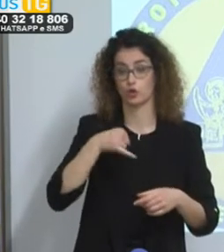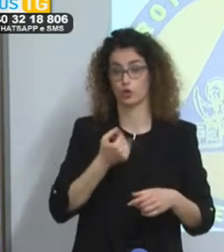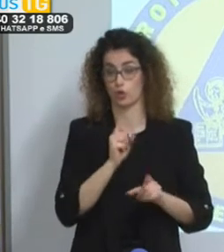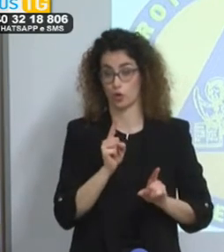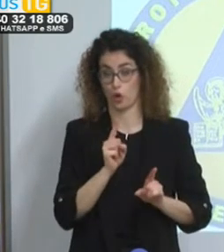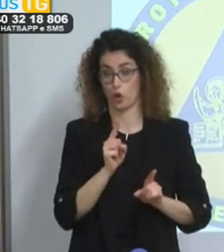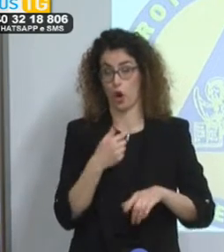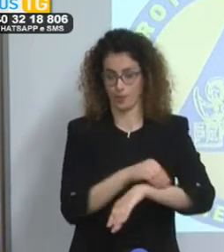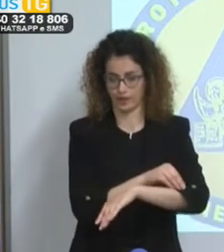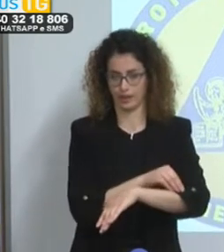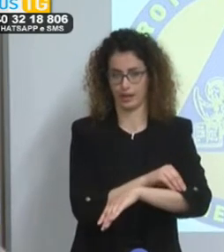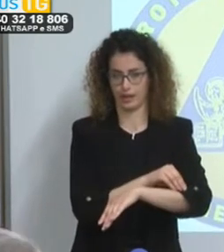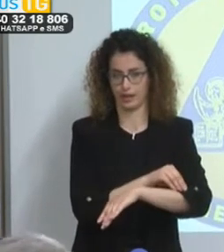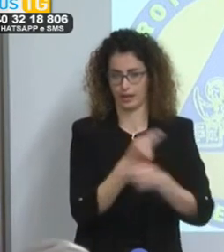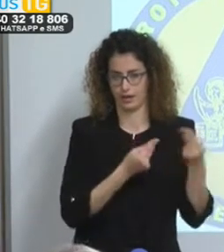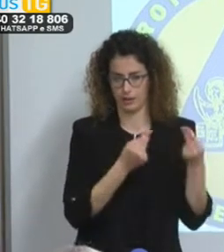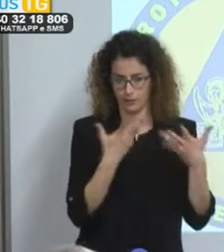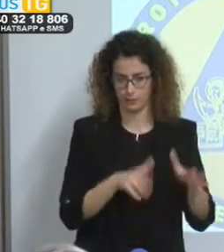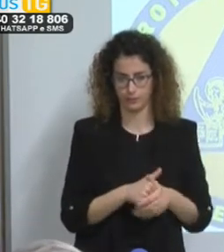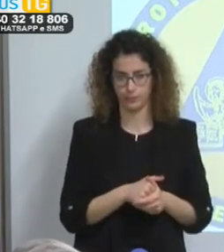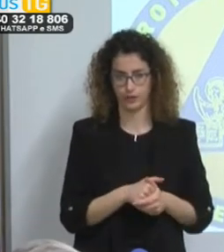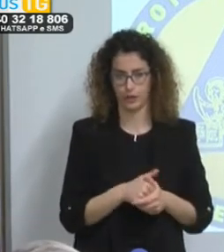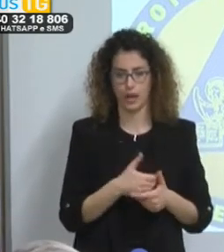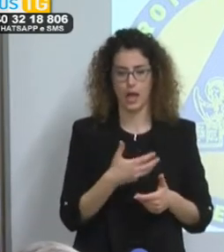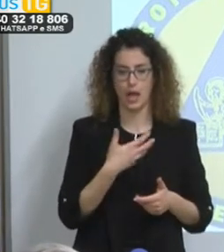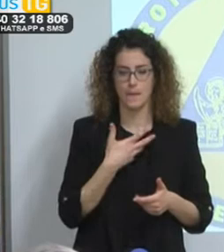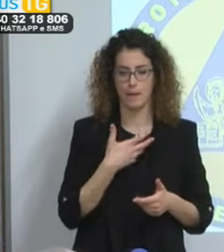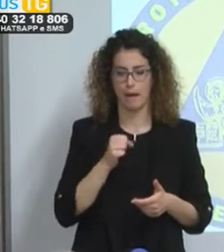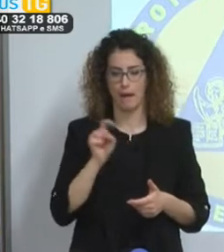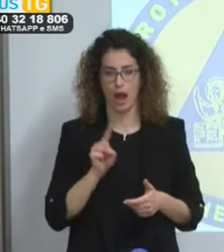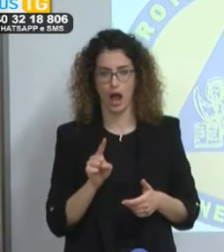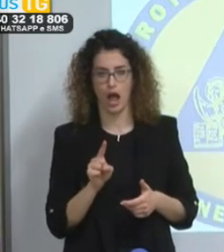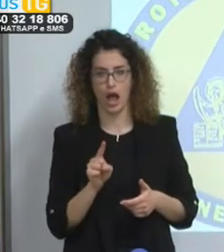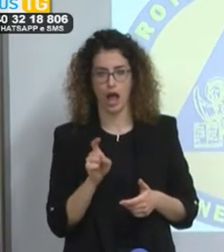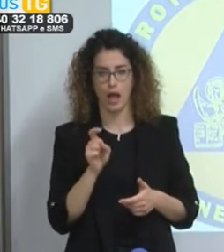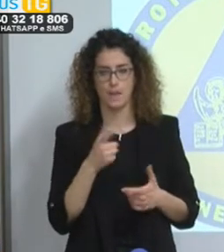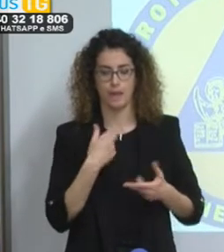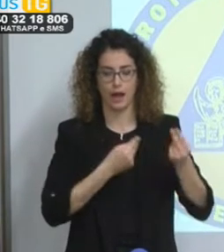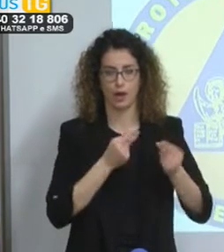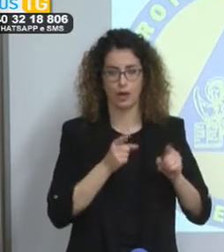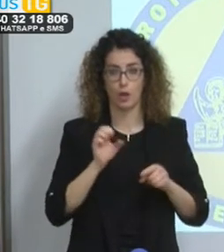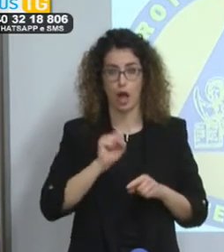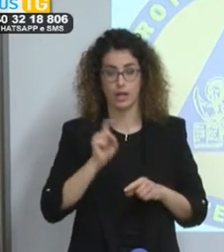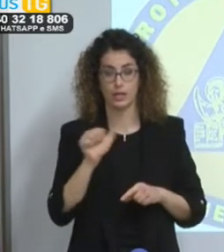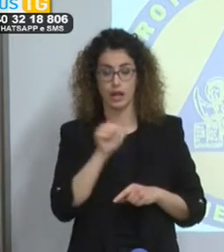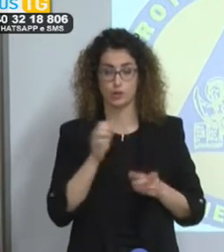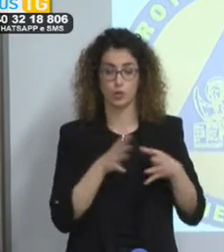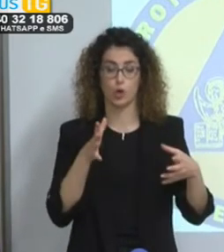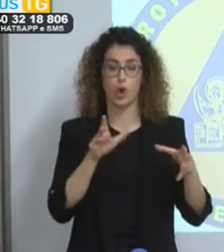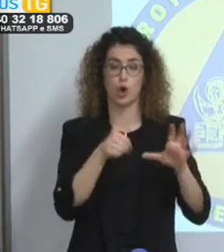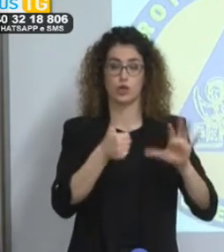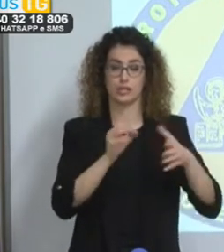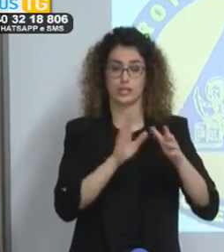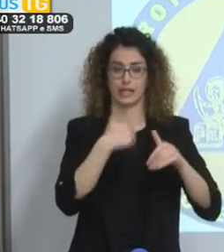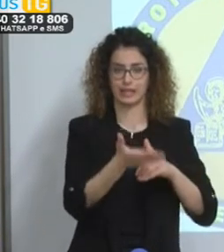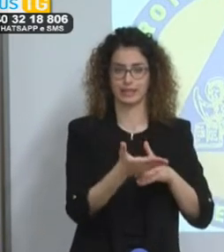Johnson ad aprile, però non avevamo calcolato di avere AstraZeneca solo sopra gli over 60. Quindi se avessimo